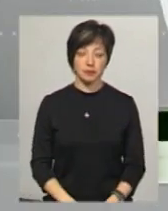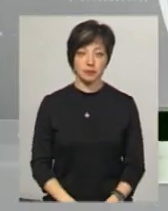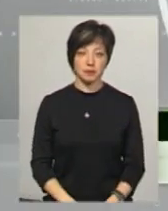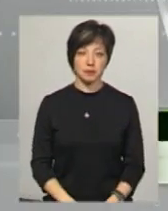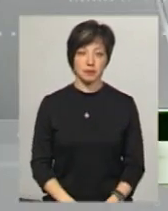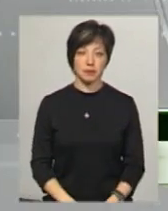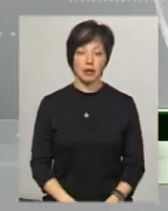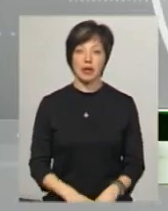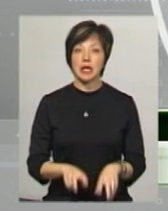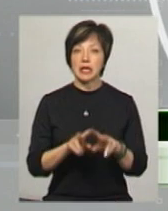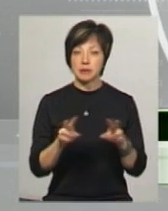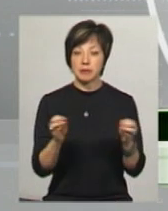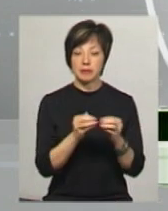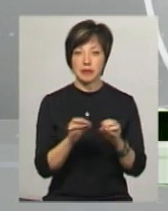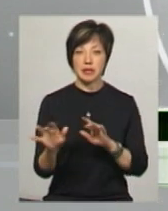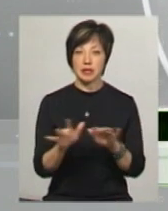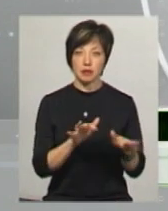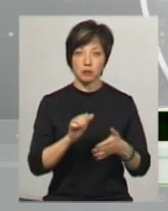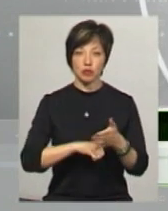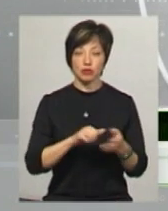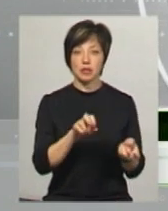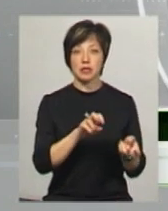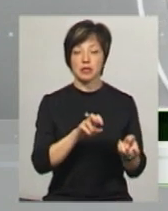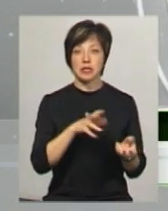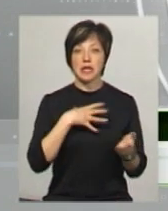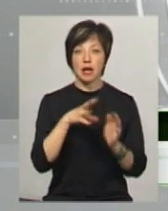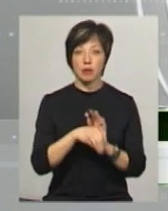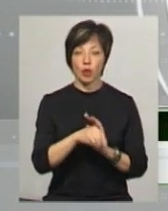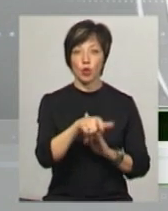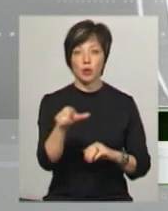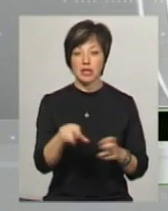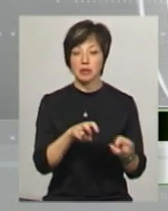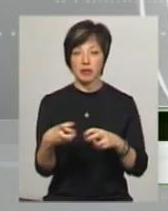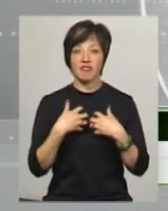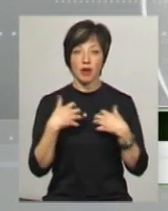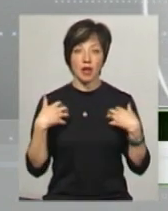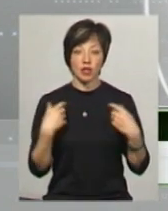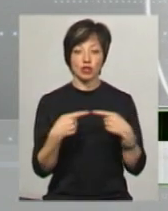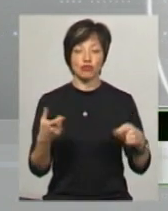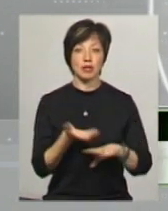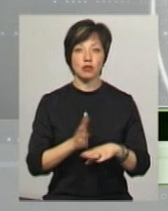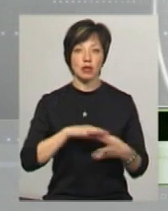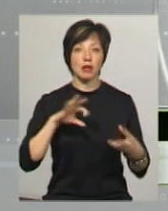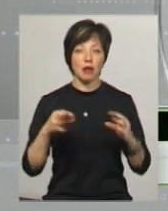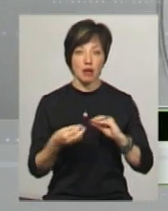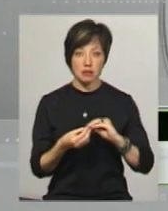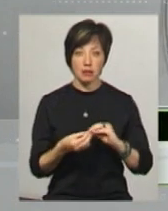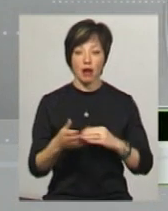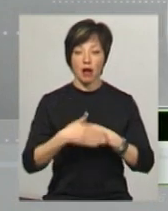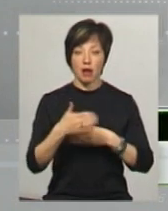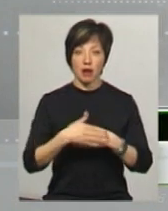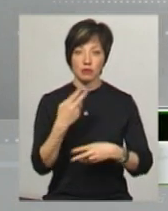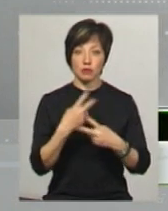Ті самі дії, якщо вони спричинили загибель людей, масову загибель тварин або інші тяжкі наслідки, караються